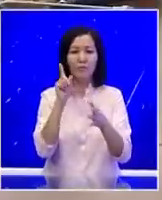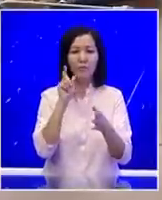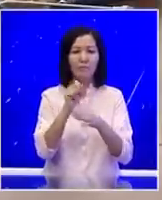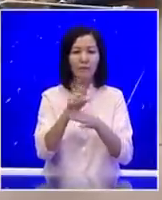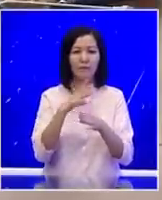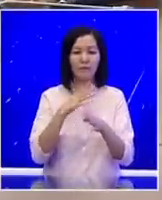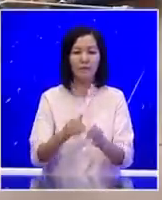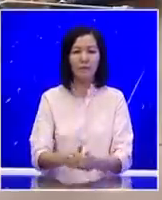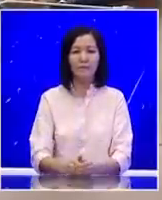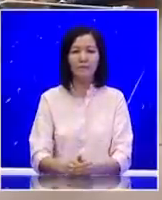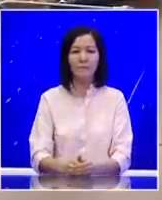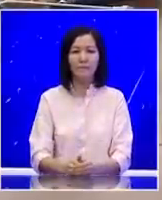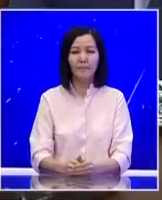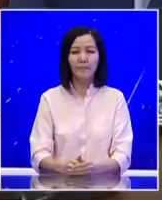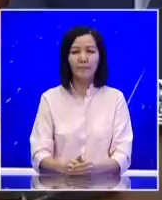алу міндеттеді.